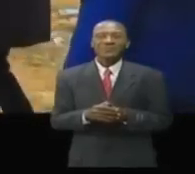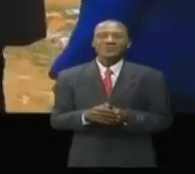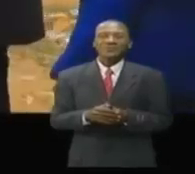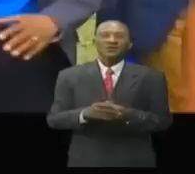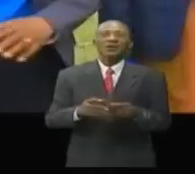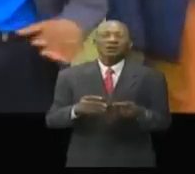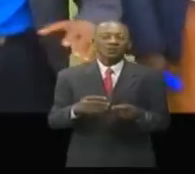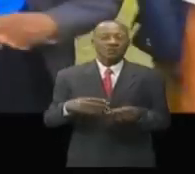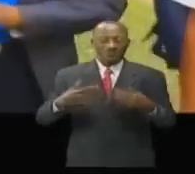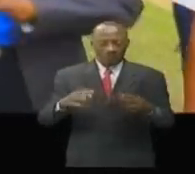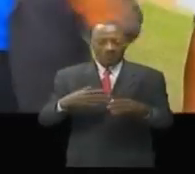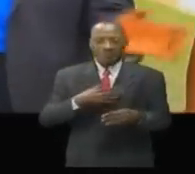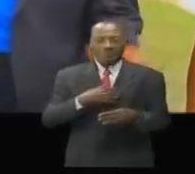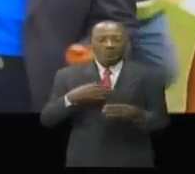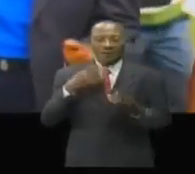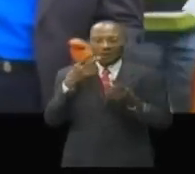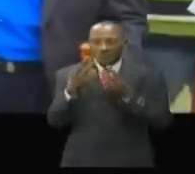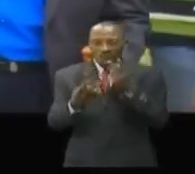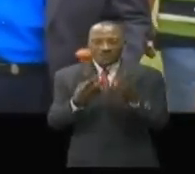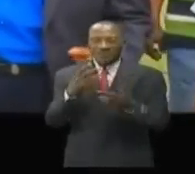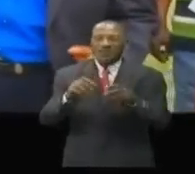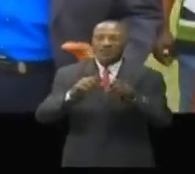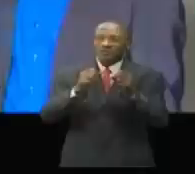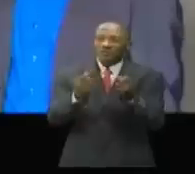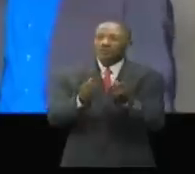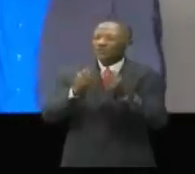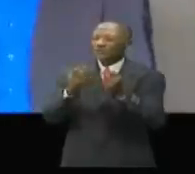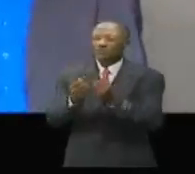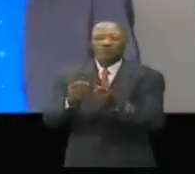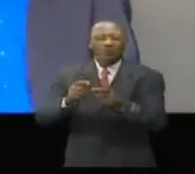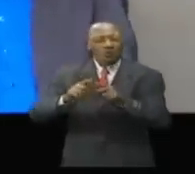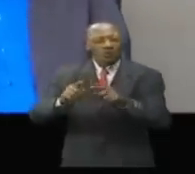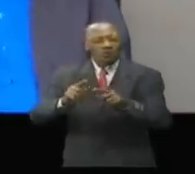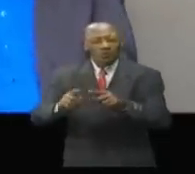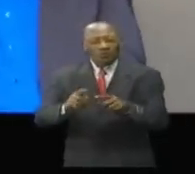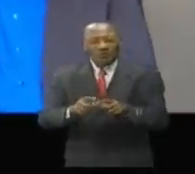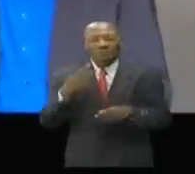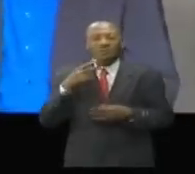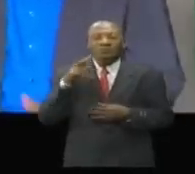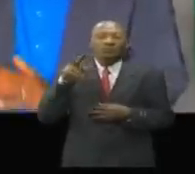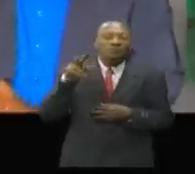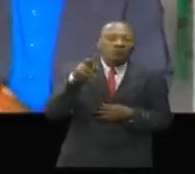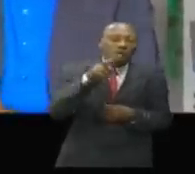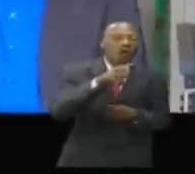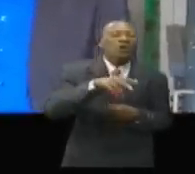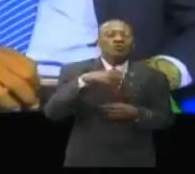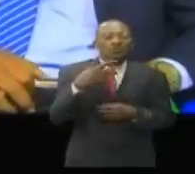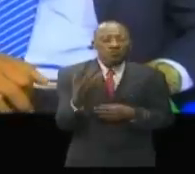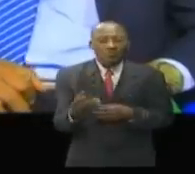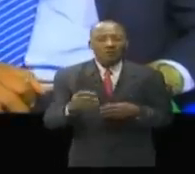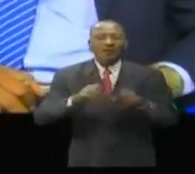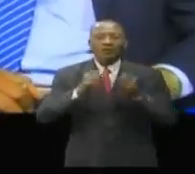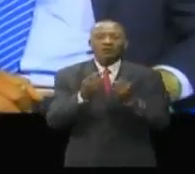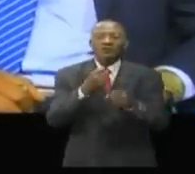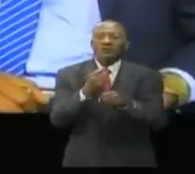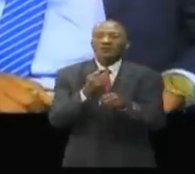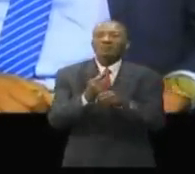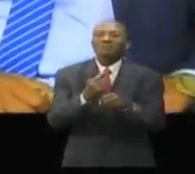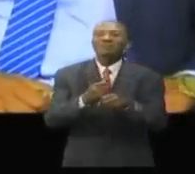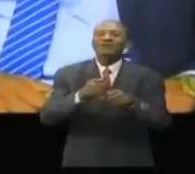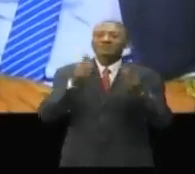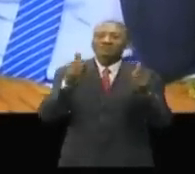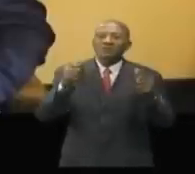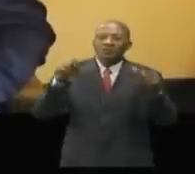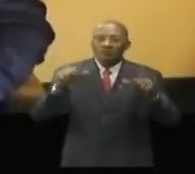le Renatelsat et la division provinciale de Pétentique pour palper les réalités du fonctionnement et ses entreprises en